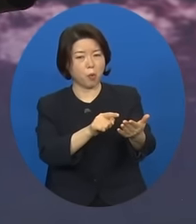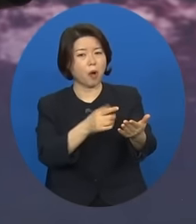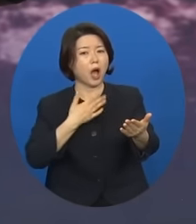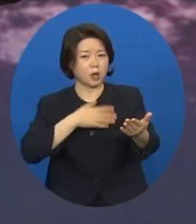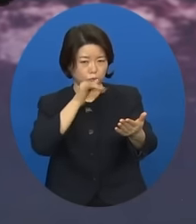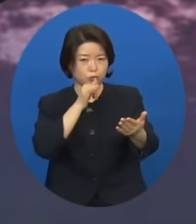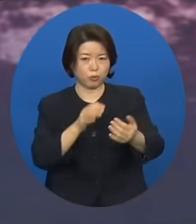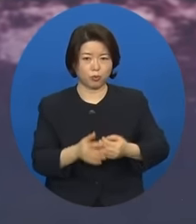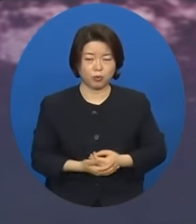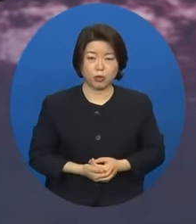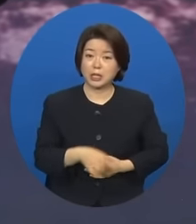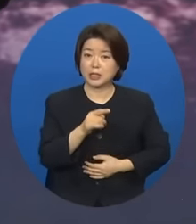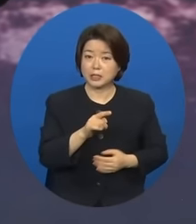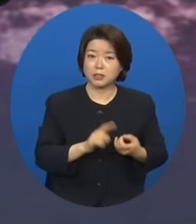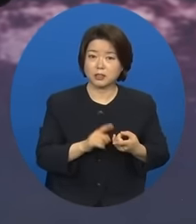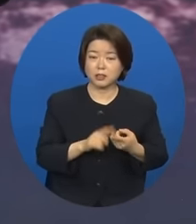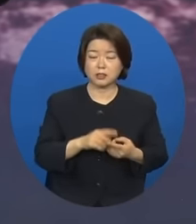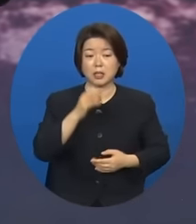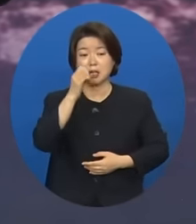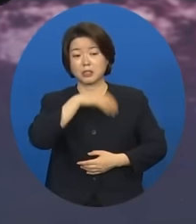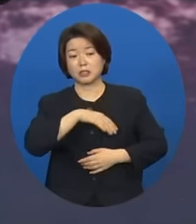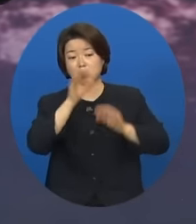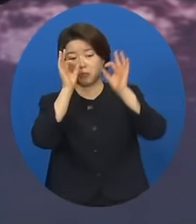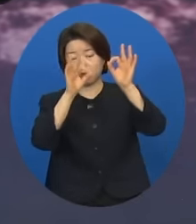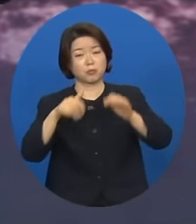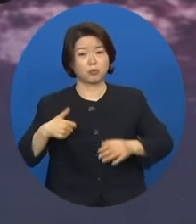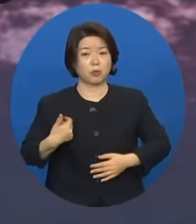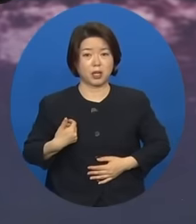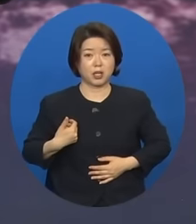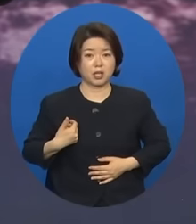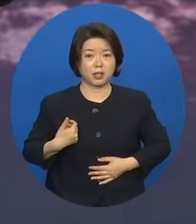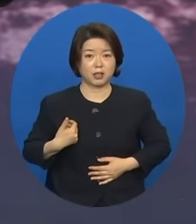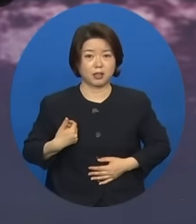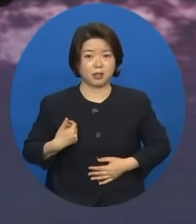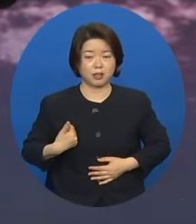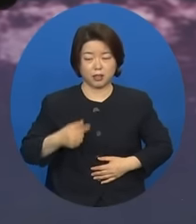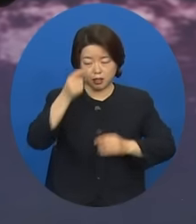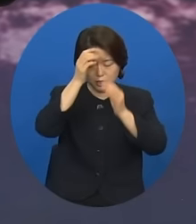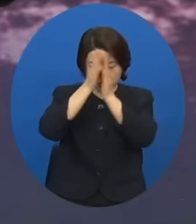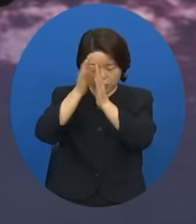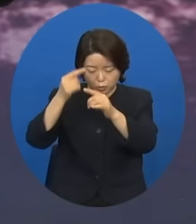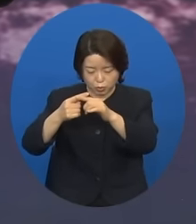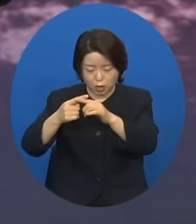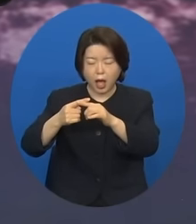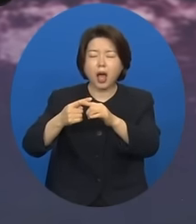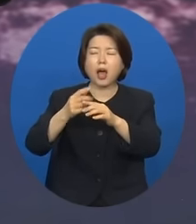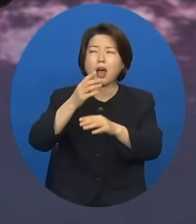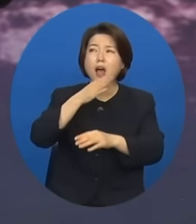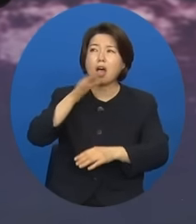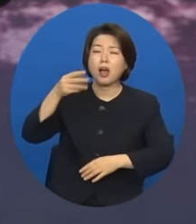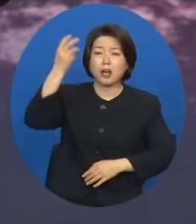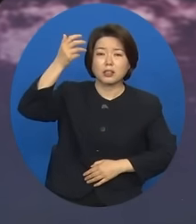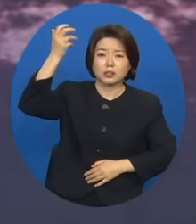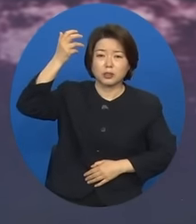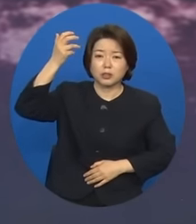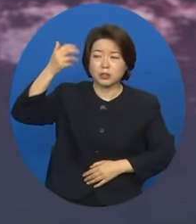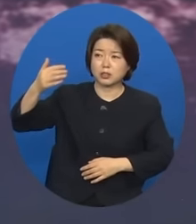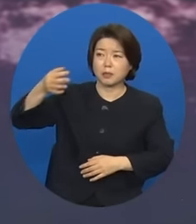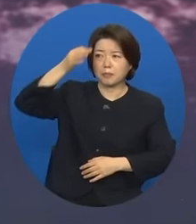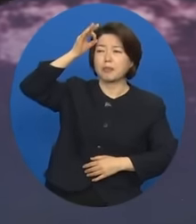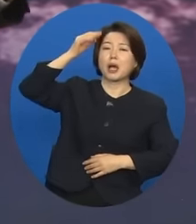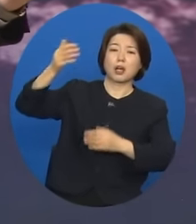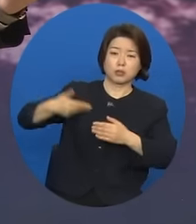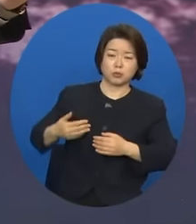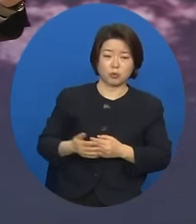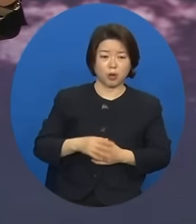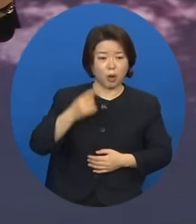겁니다 근데 이것을 그냥은 몰라요 기도하다가 성령께서 알려 주십시오 왜